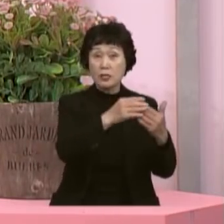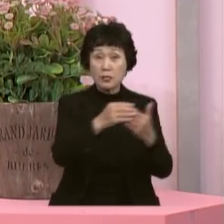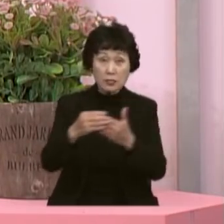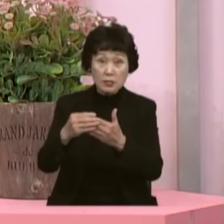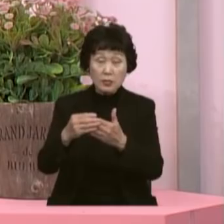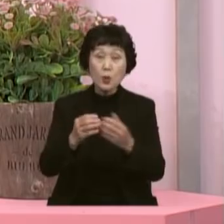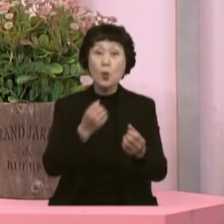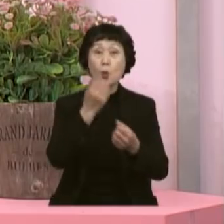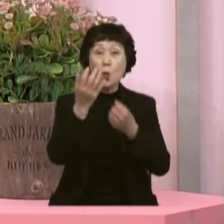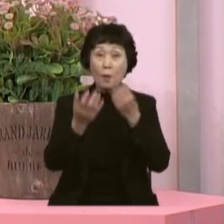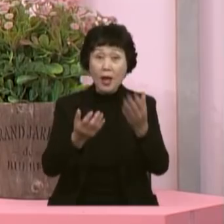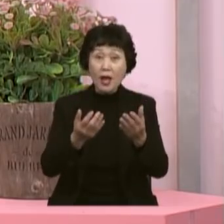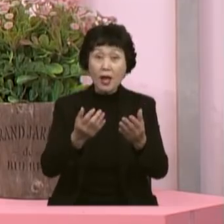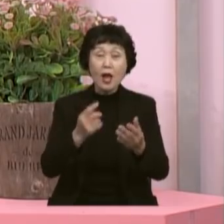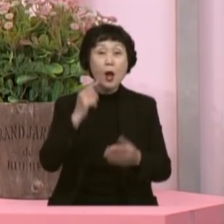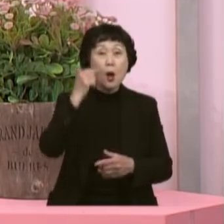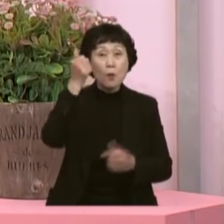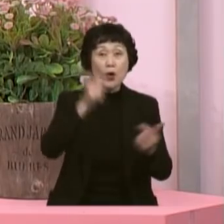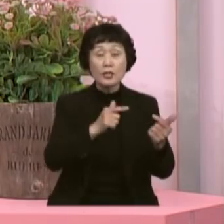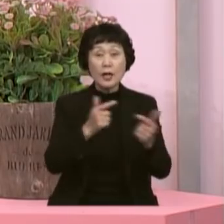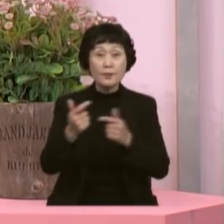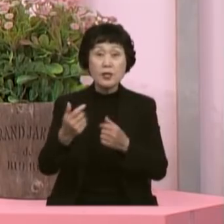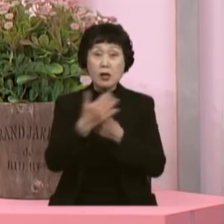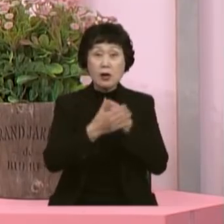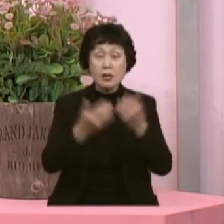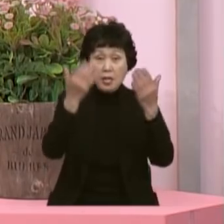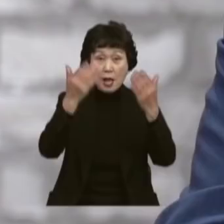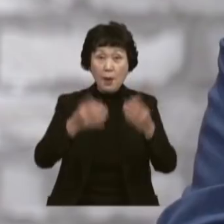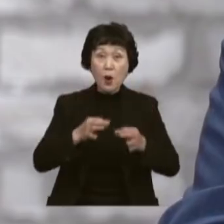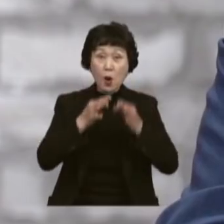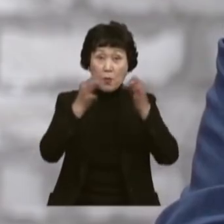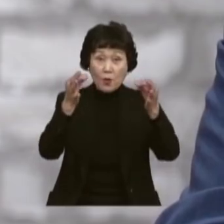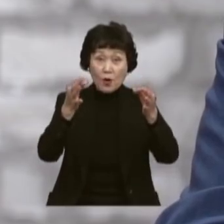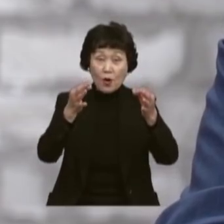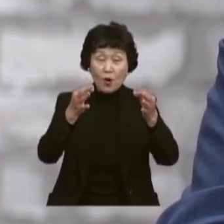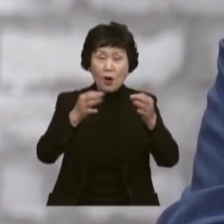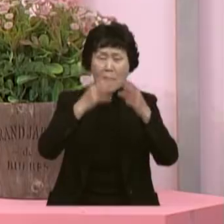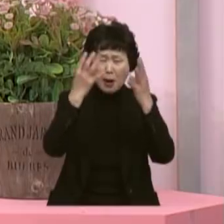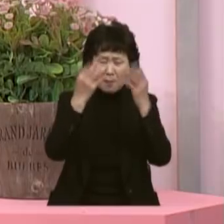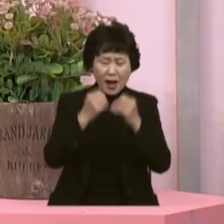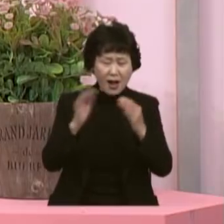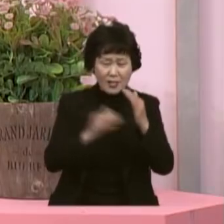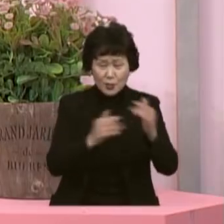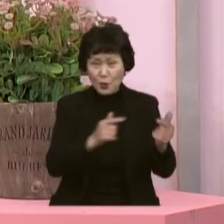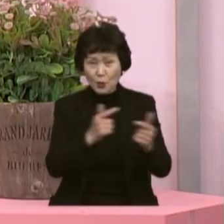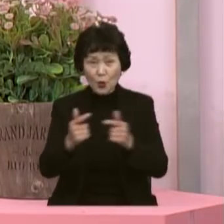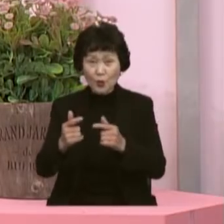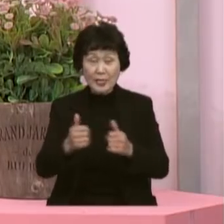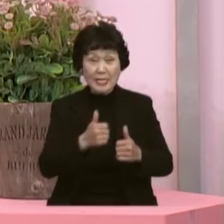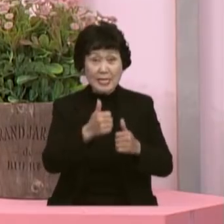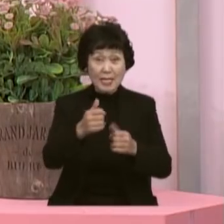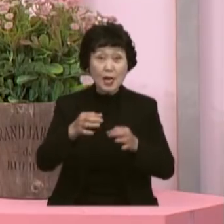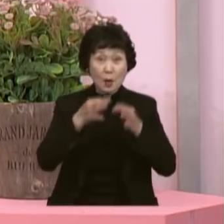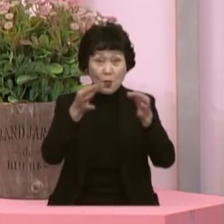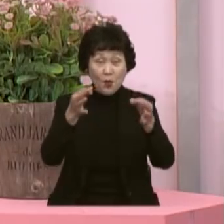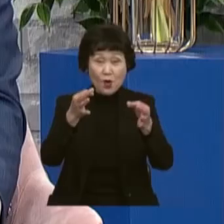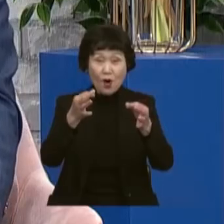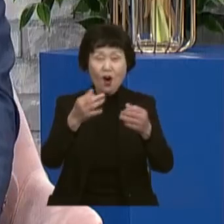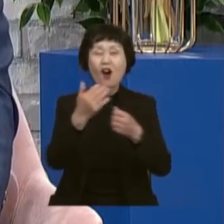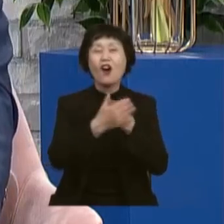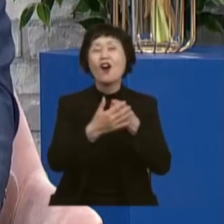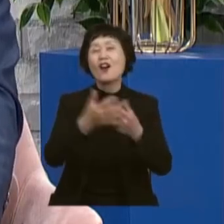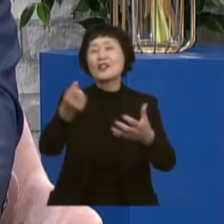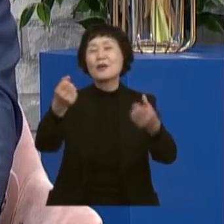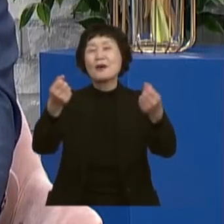생각했어요. 목사님들이 은혜 받고 부르기 시작하니까 교회가 어쩔 수 없이 따라 부르다 보니까 그다음부터 가사가 너무 좋으니까 은혜가 되는 거예요. 근데 그